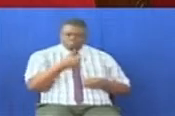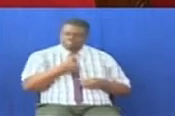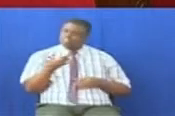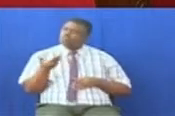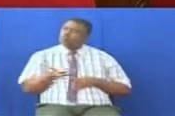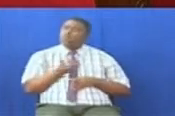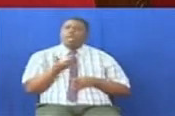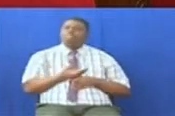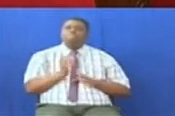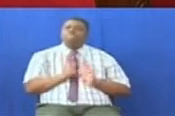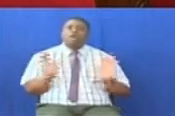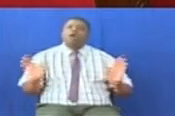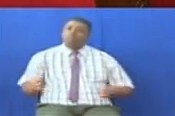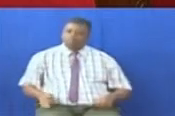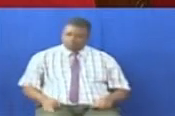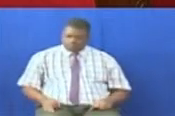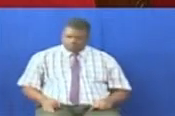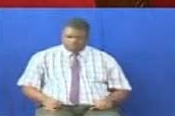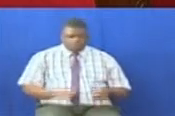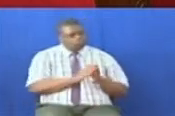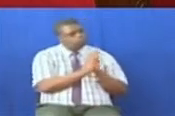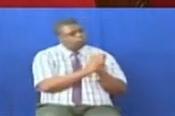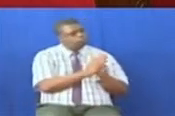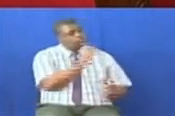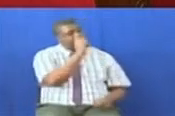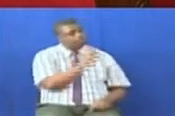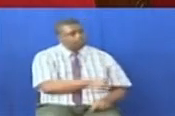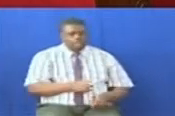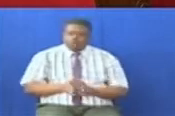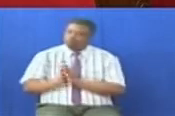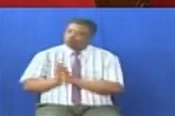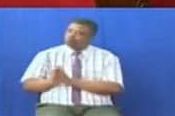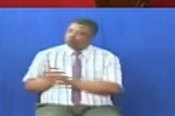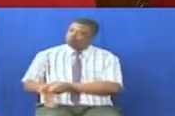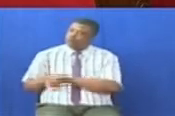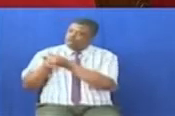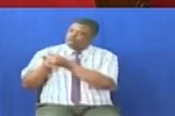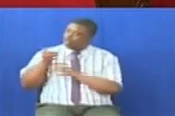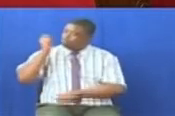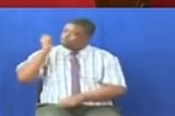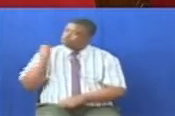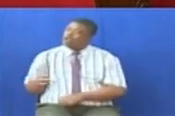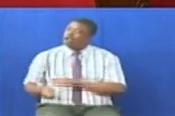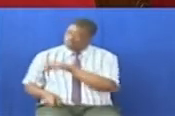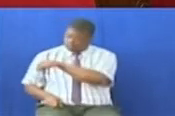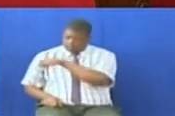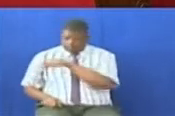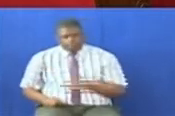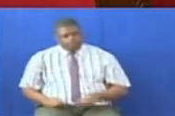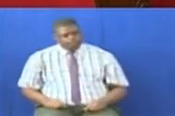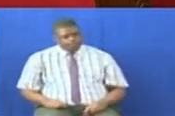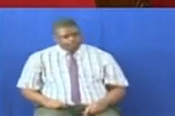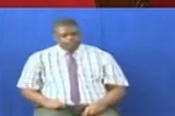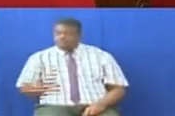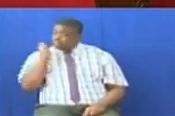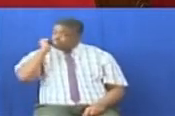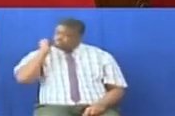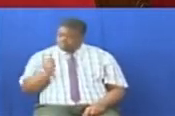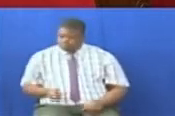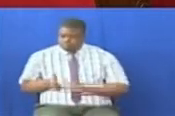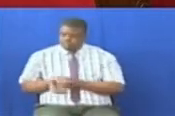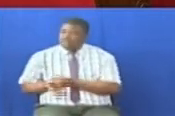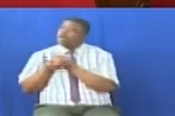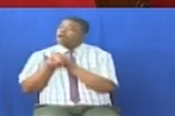sana na kushukuru sana Mheshimiwa Spika na kushukuru sana wewe Mheshimiwa Naibu Spika. Mheshimiwa Naibu Spika,